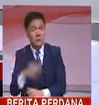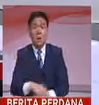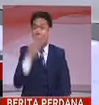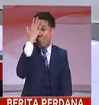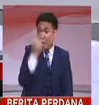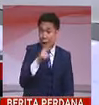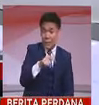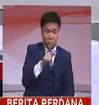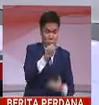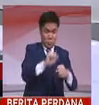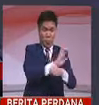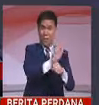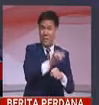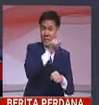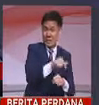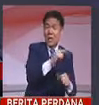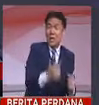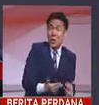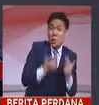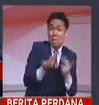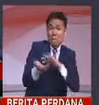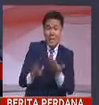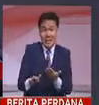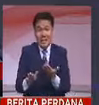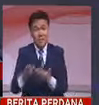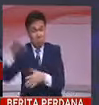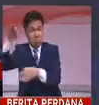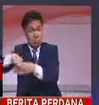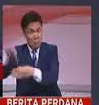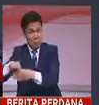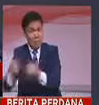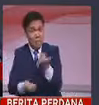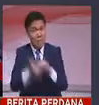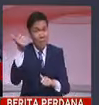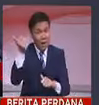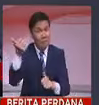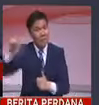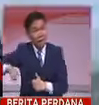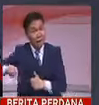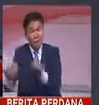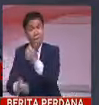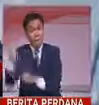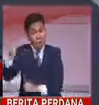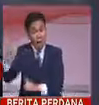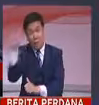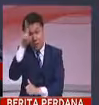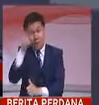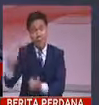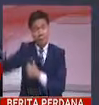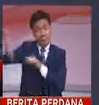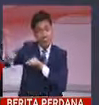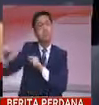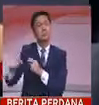hidup mati. Pilihan raya hanya isu menang kalah. Kalau menang jadi kerajaan, kalau kalah jadi